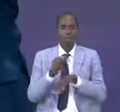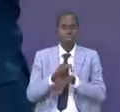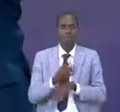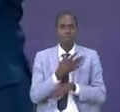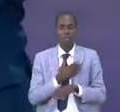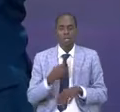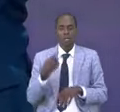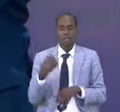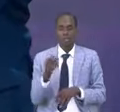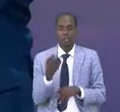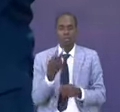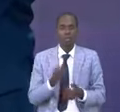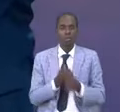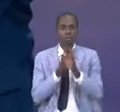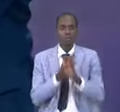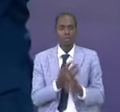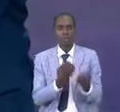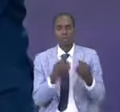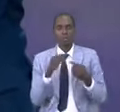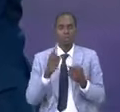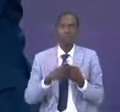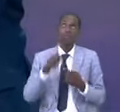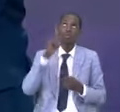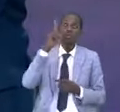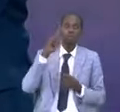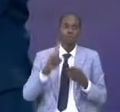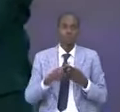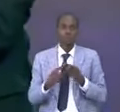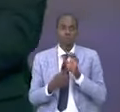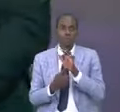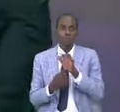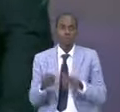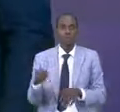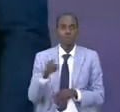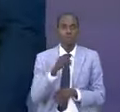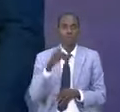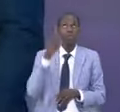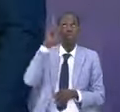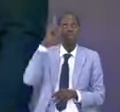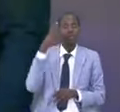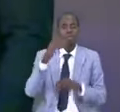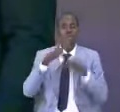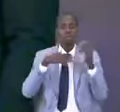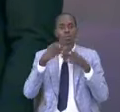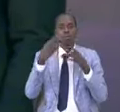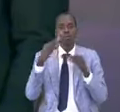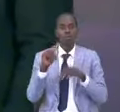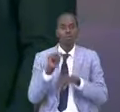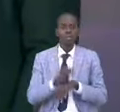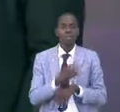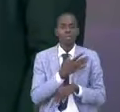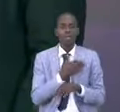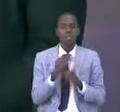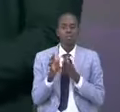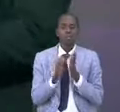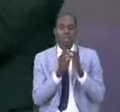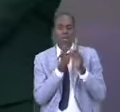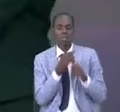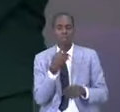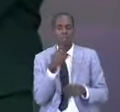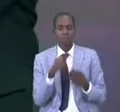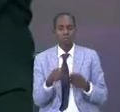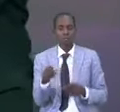comme Jésus s'en allait au sortir du tome c'est disciples s'approchaient pour lui en faire remarquer les constructions mais le dit voyez-vous